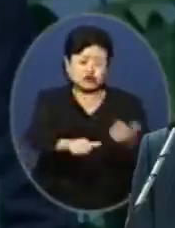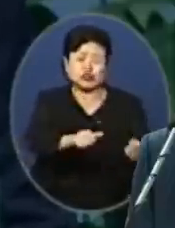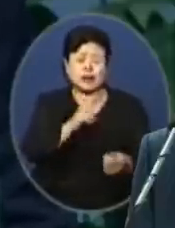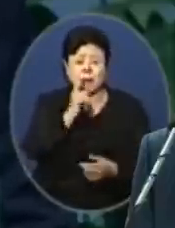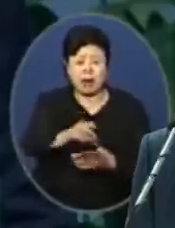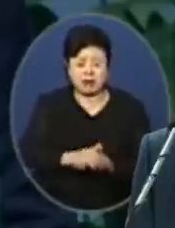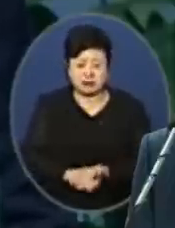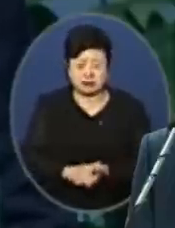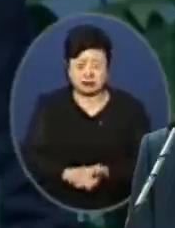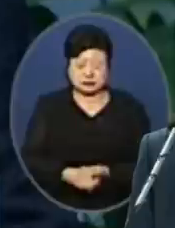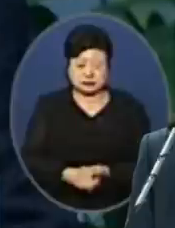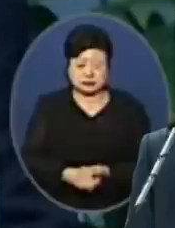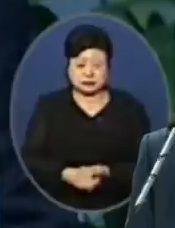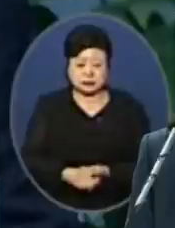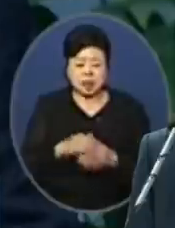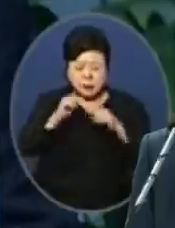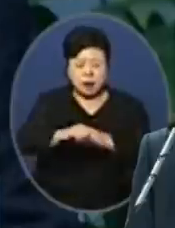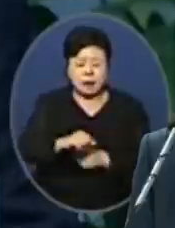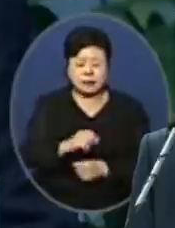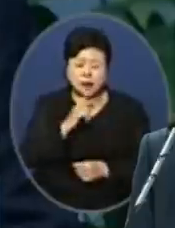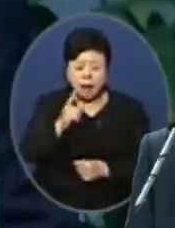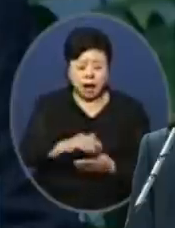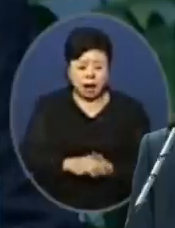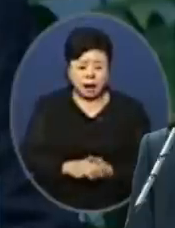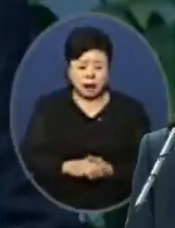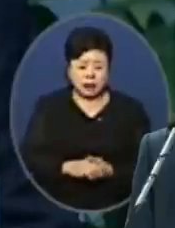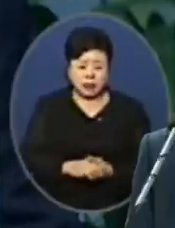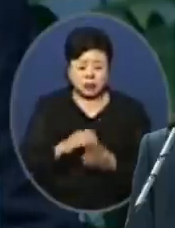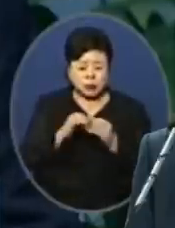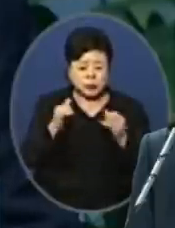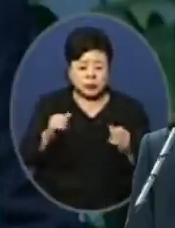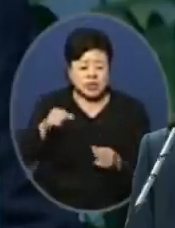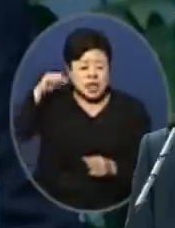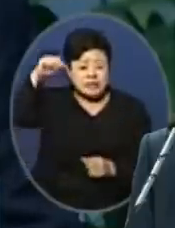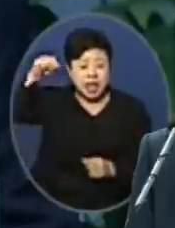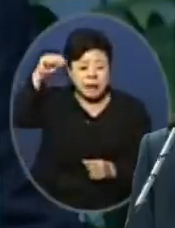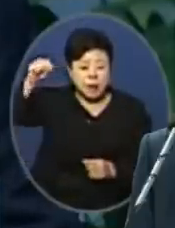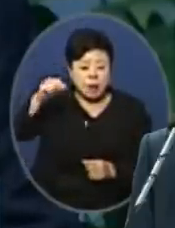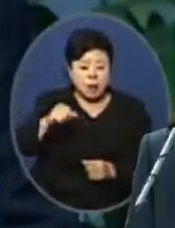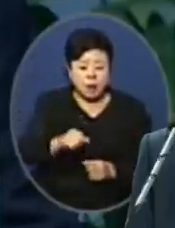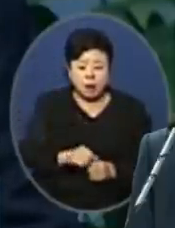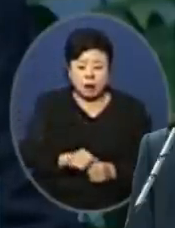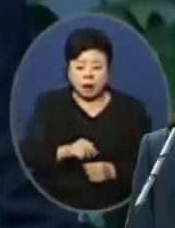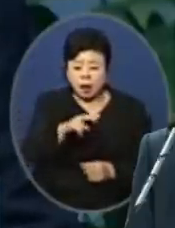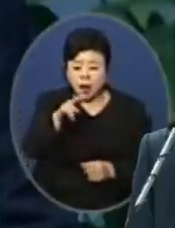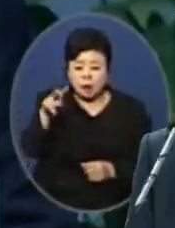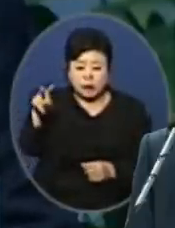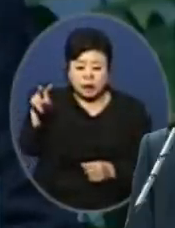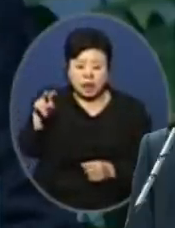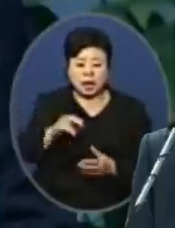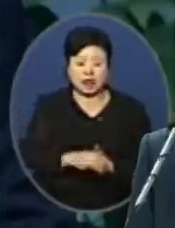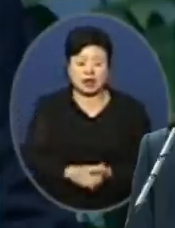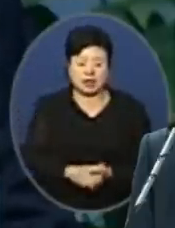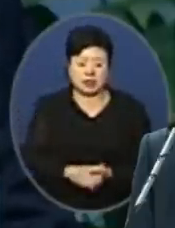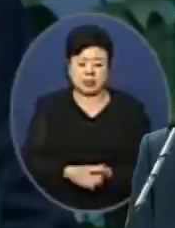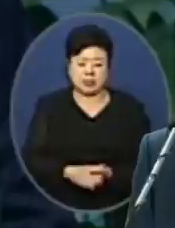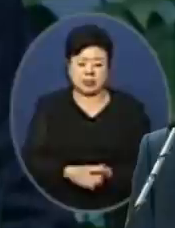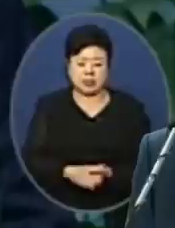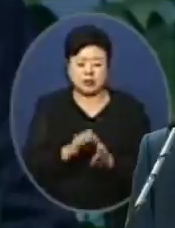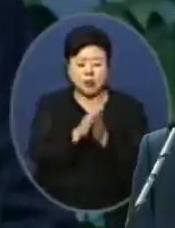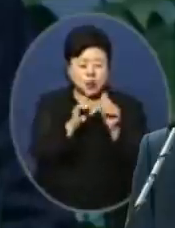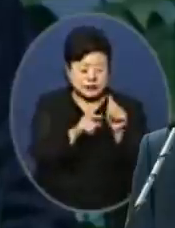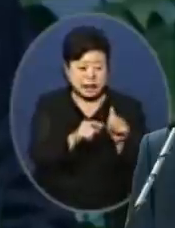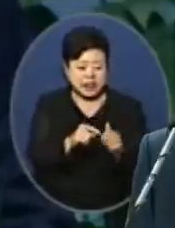멸망하겠다. 바로 가보니까 국민들이 대모를 이렇게 해서 쫓겨나가게 될 창편이니까